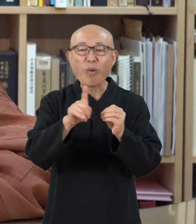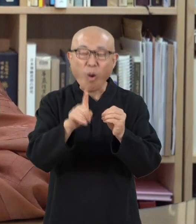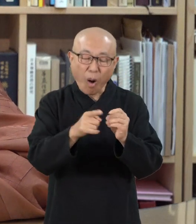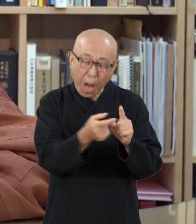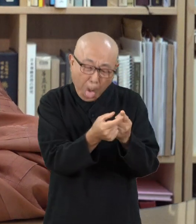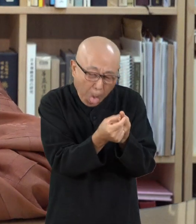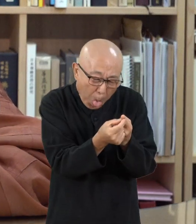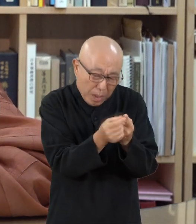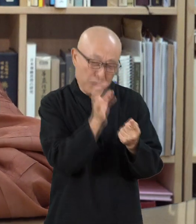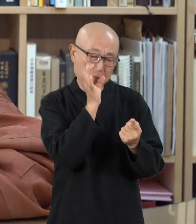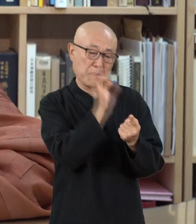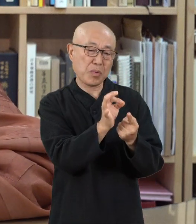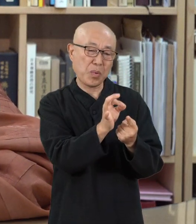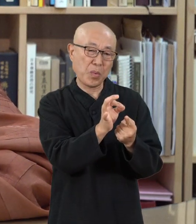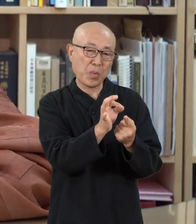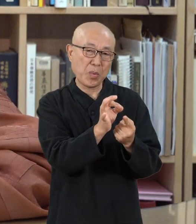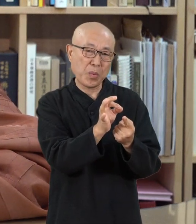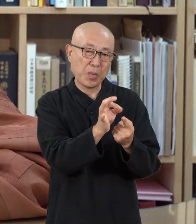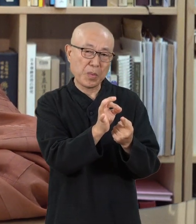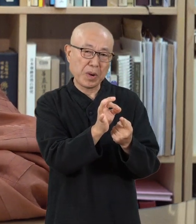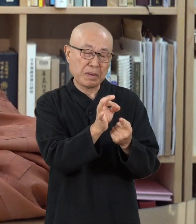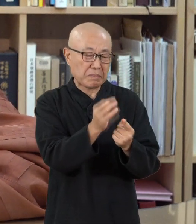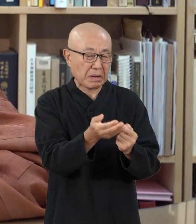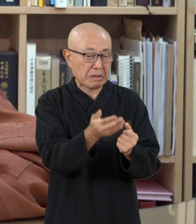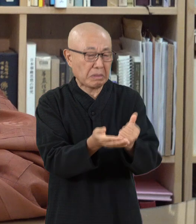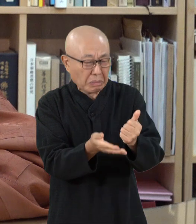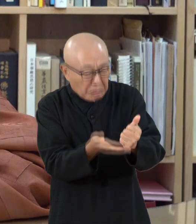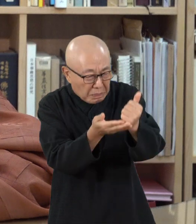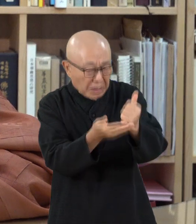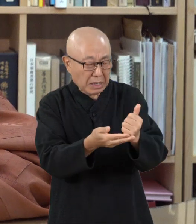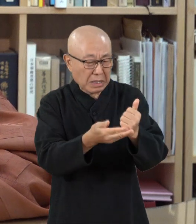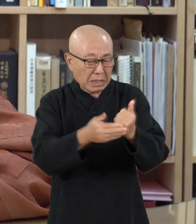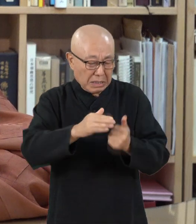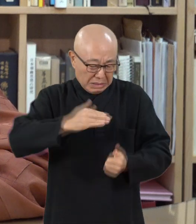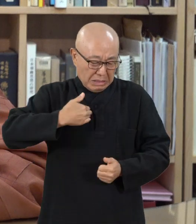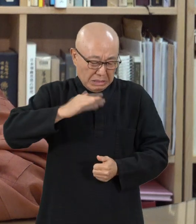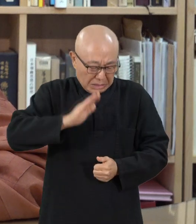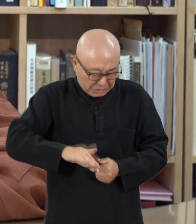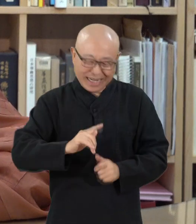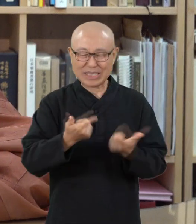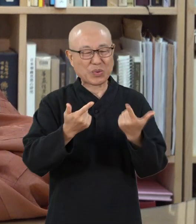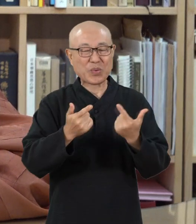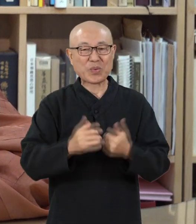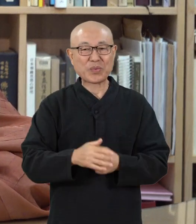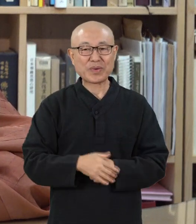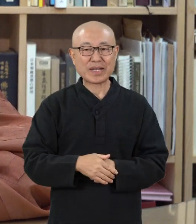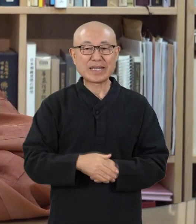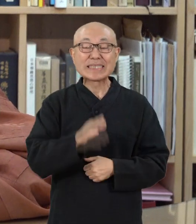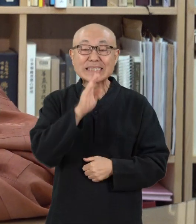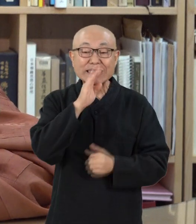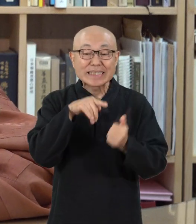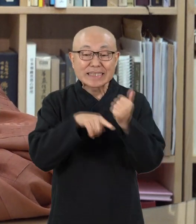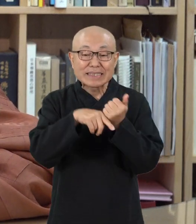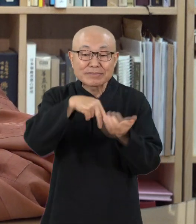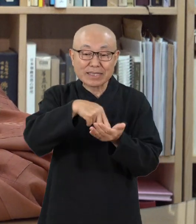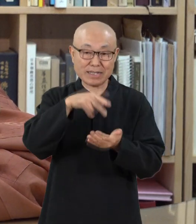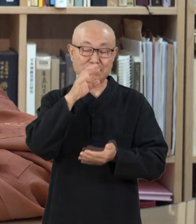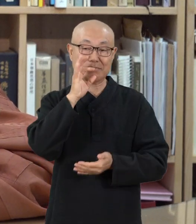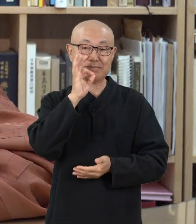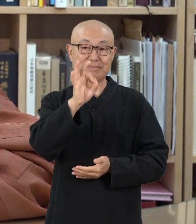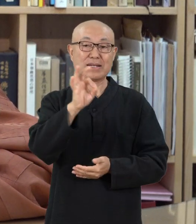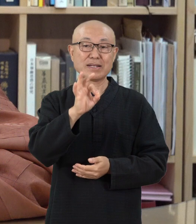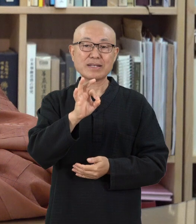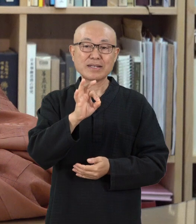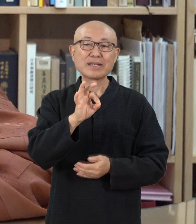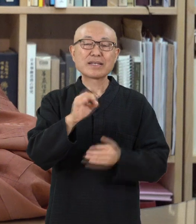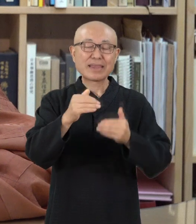걸 보고 상대방을 높여라, 뭐 나를 낮춰라, 이런 것이 아니라 어떤 진리의 근원에 들어가면은